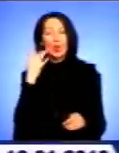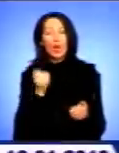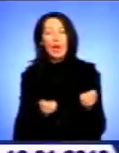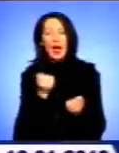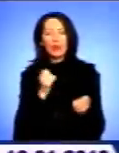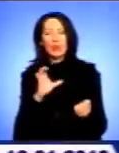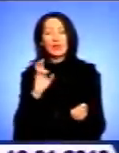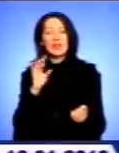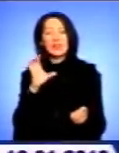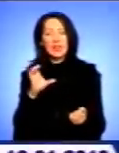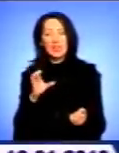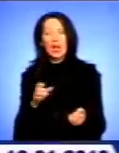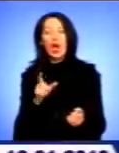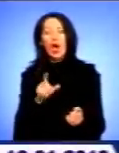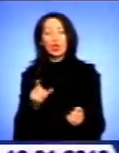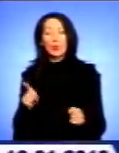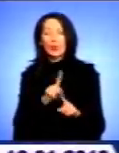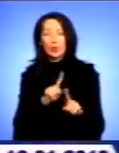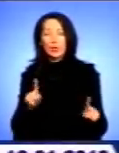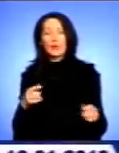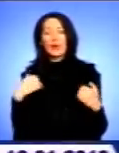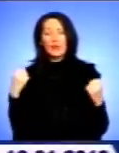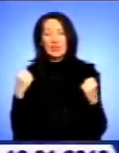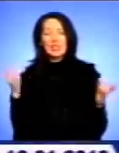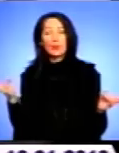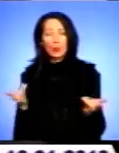«Сенс» особам з особливими фізичними потребами.